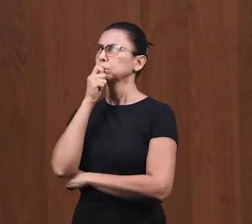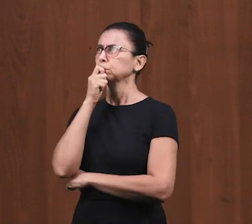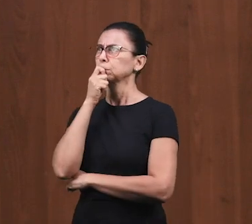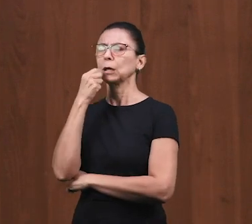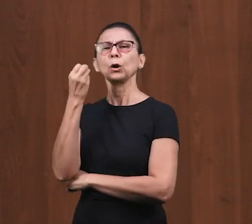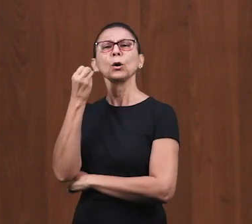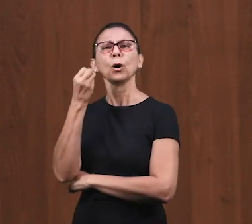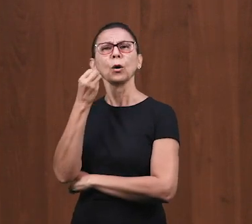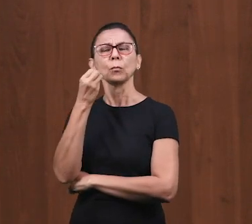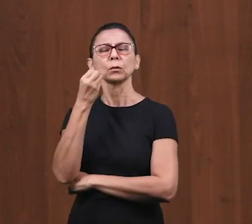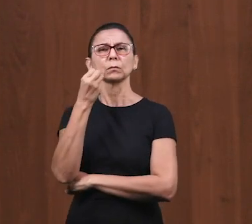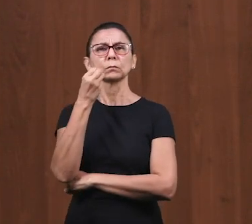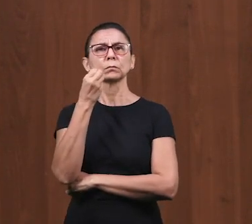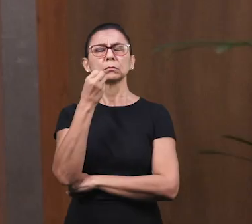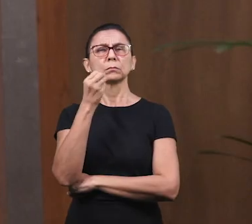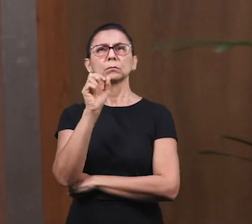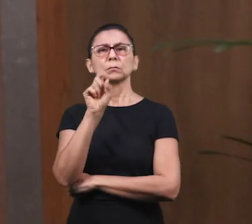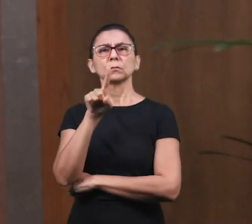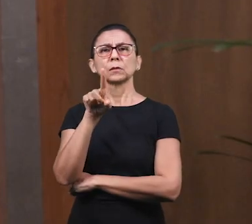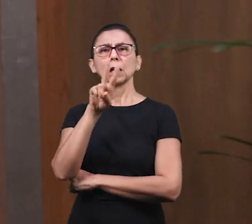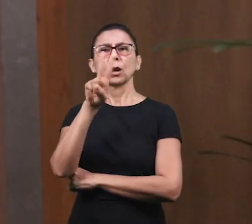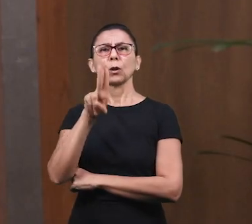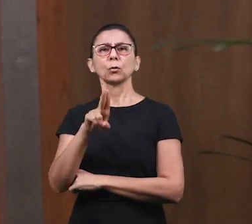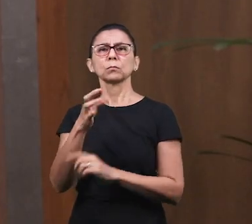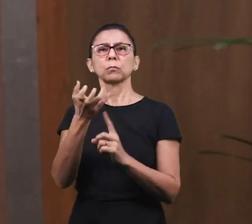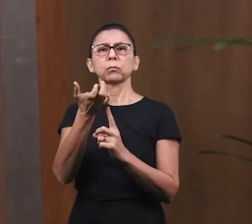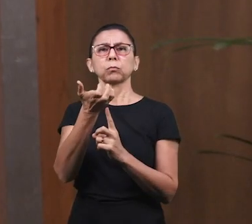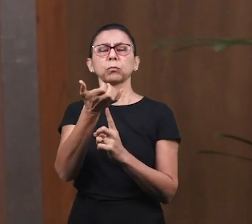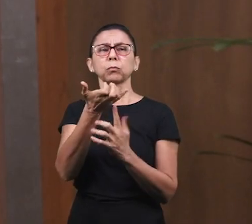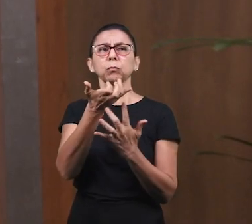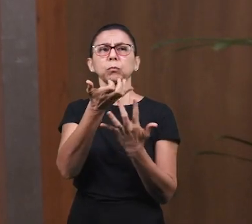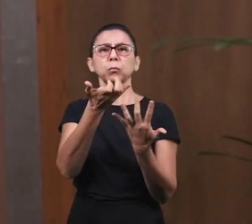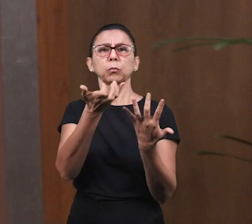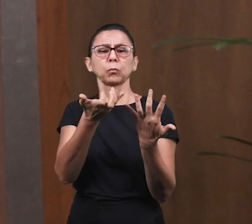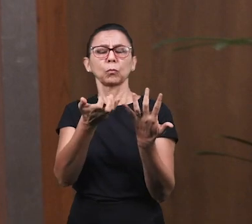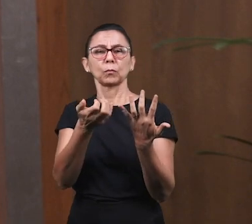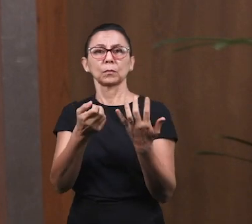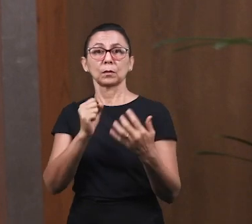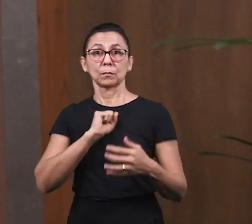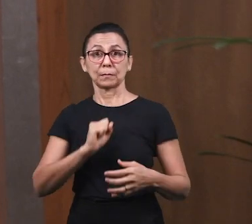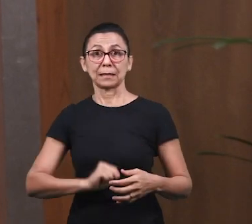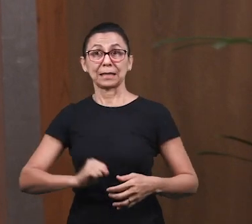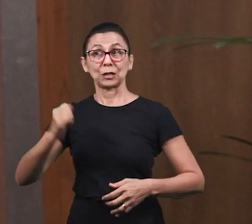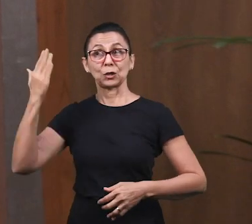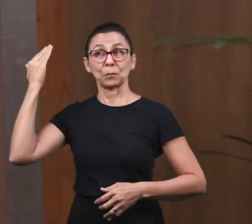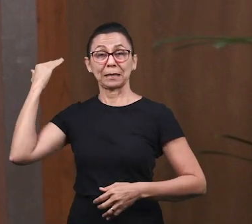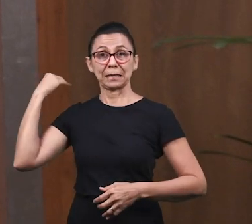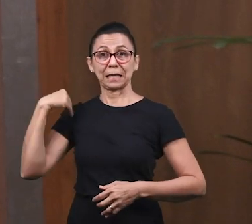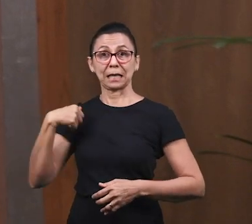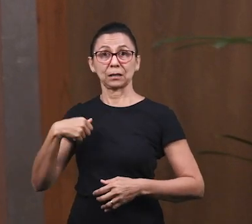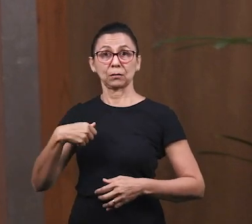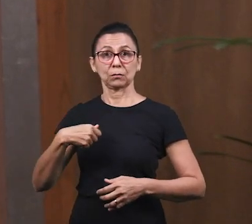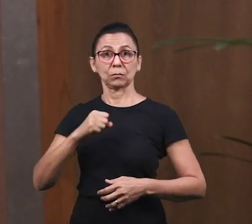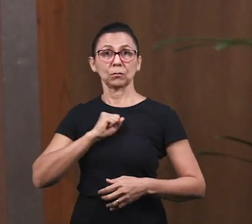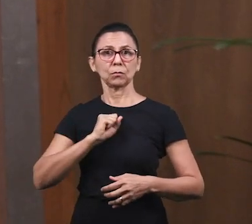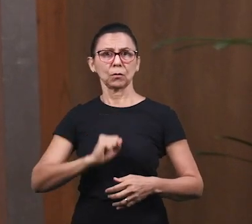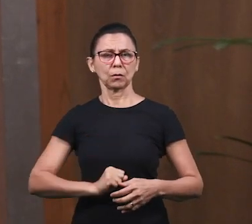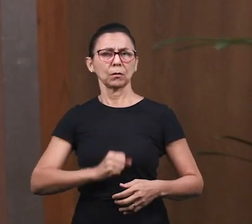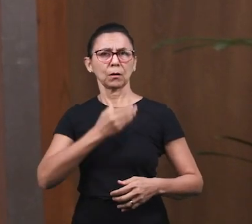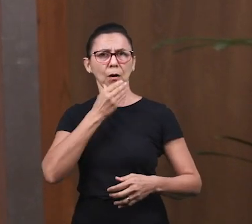toujours allumée? À cette époque, le sacrificateur, il mettait de l'huile. Aujourd'hui, l'huile que nous avons, c'est le